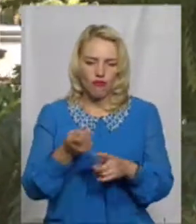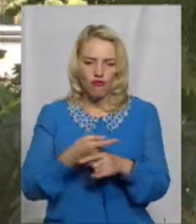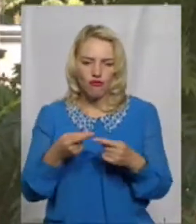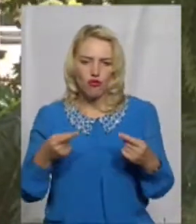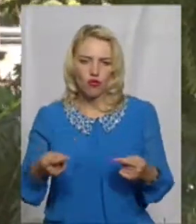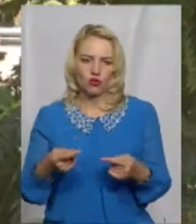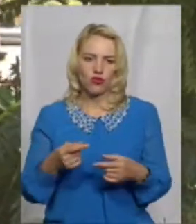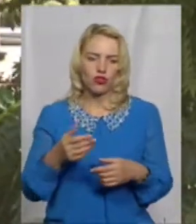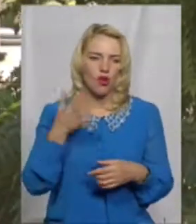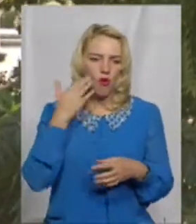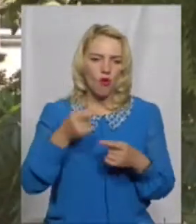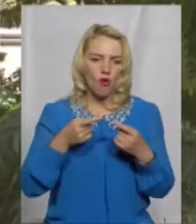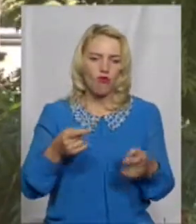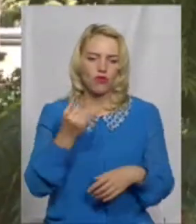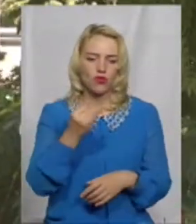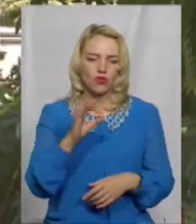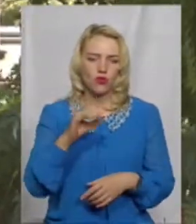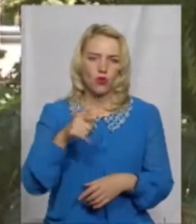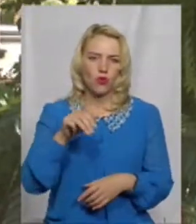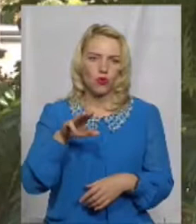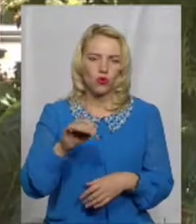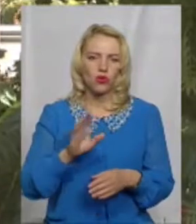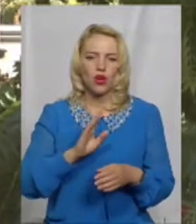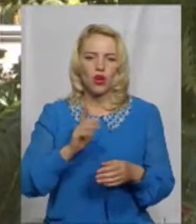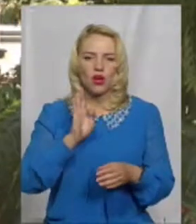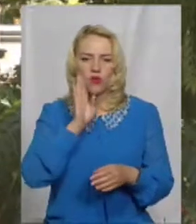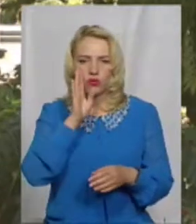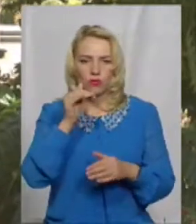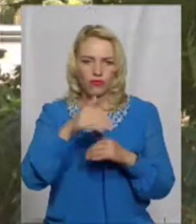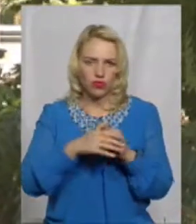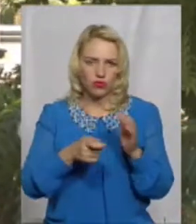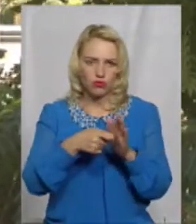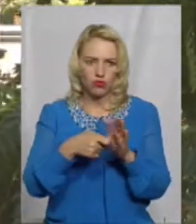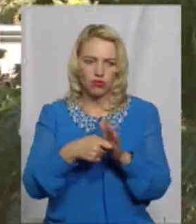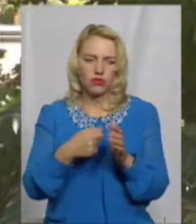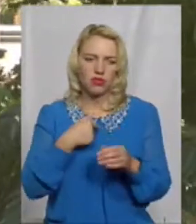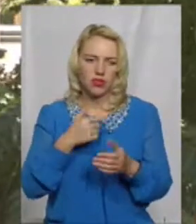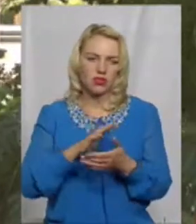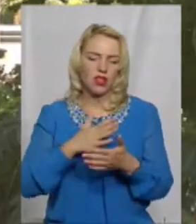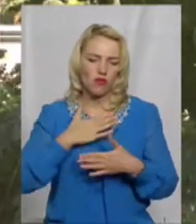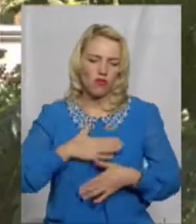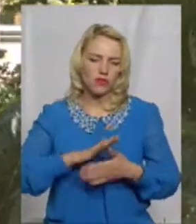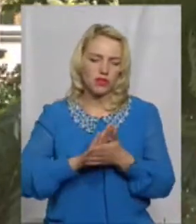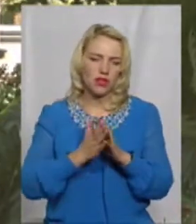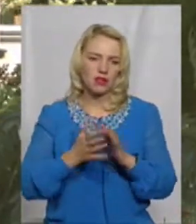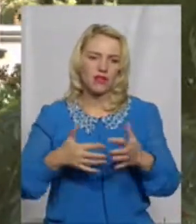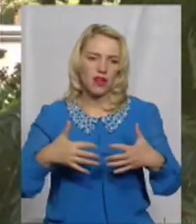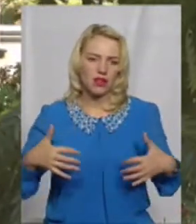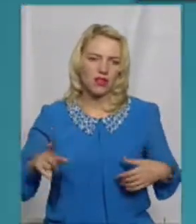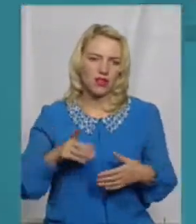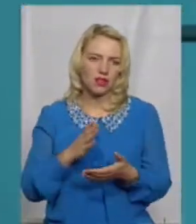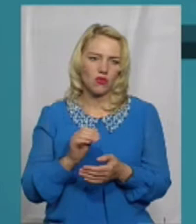любить дуже йогурти, які їм купляють рано і ввечері. І взагалі я задоволеним станом тварин, які знаходяться в місті